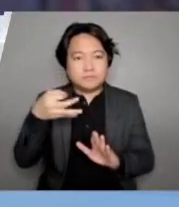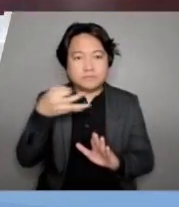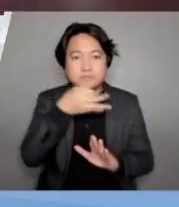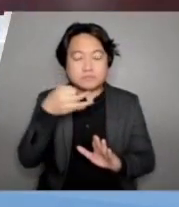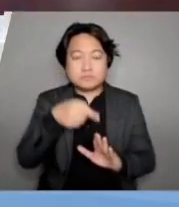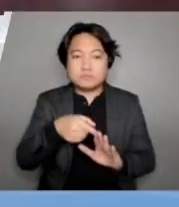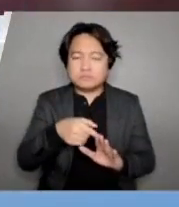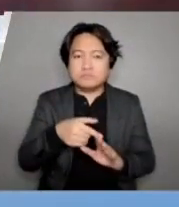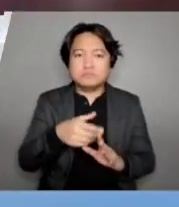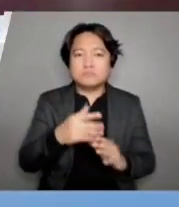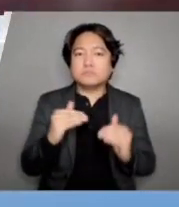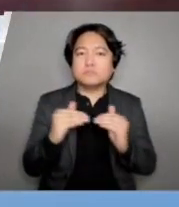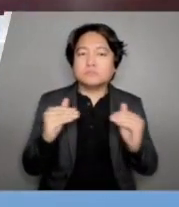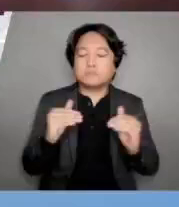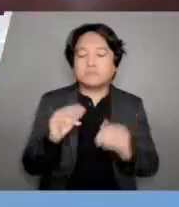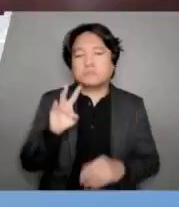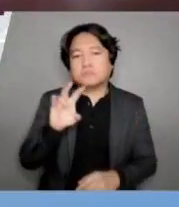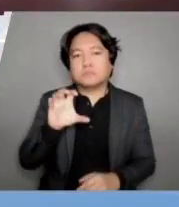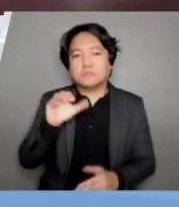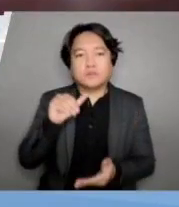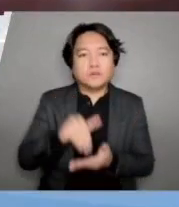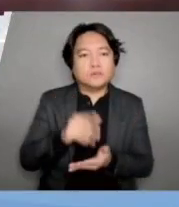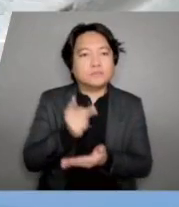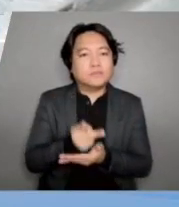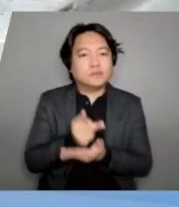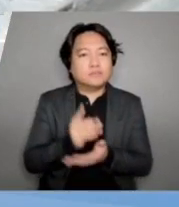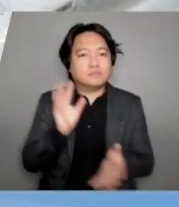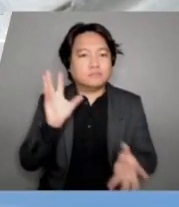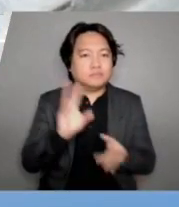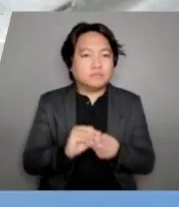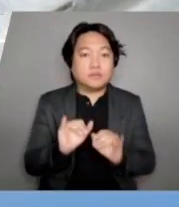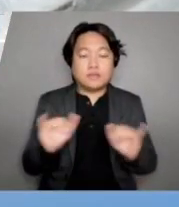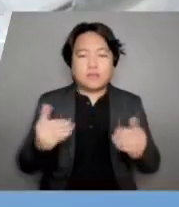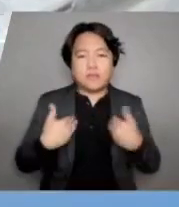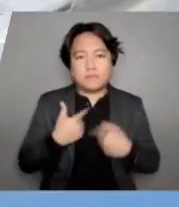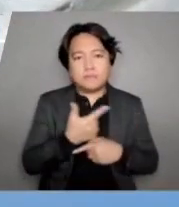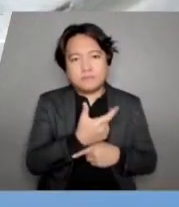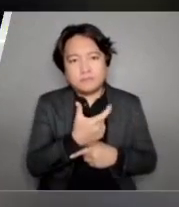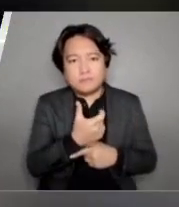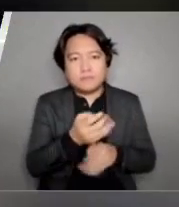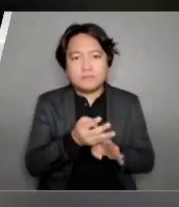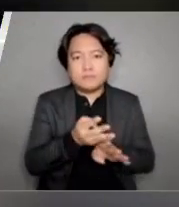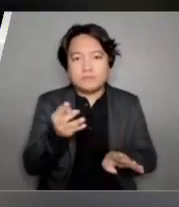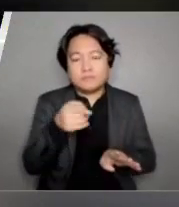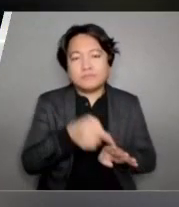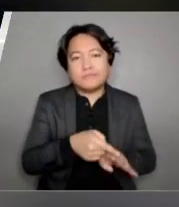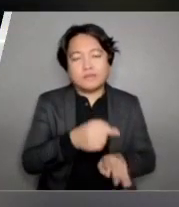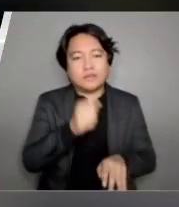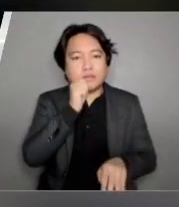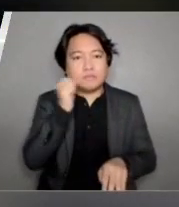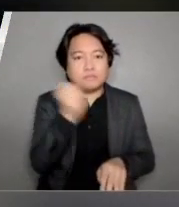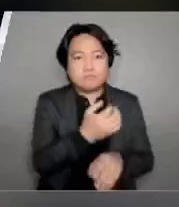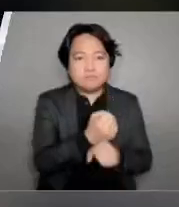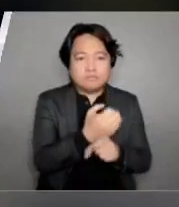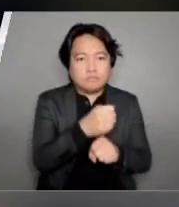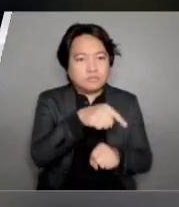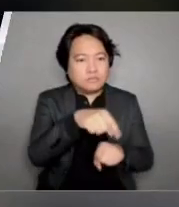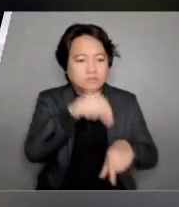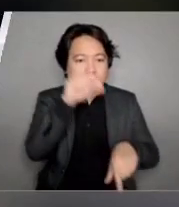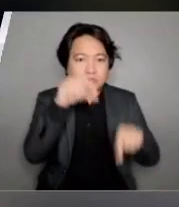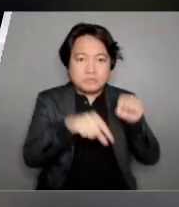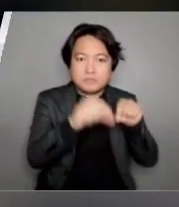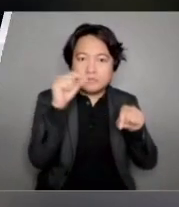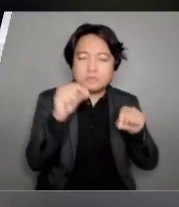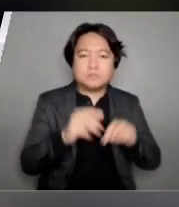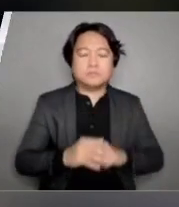halaga. Nakuhanan din daw siya ng isang 9mm pistol, mga bala at isang granada. Kasama rin siguro dahil marami